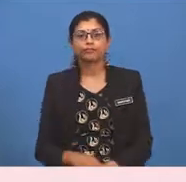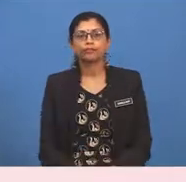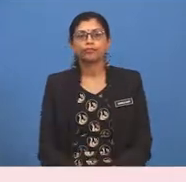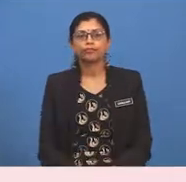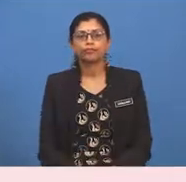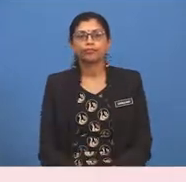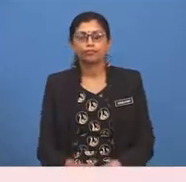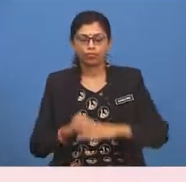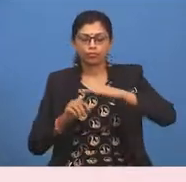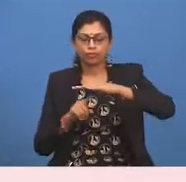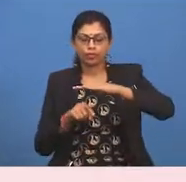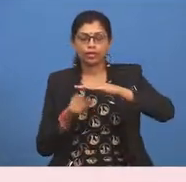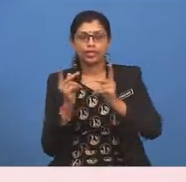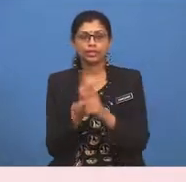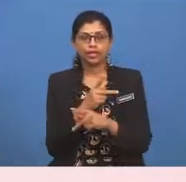menghasilkan